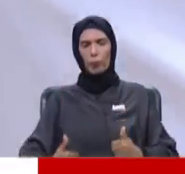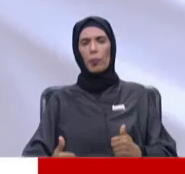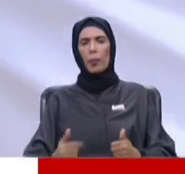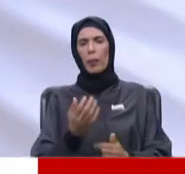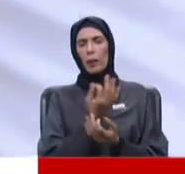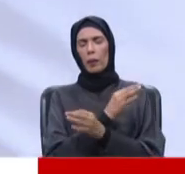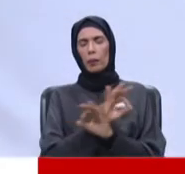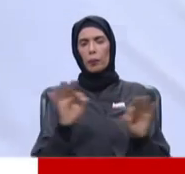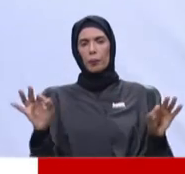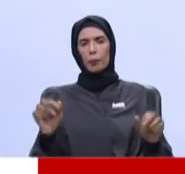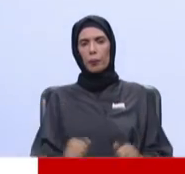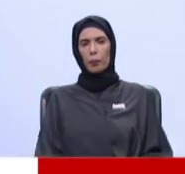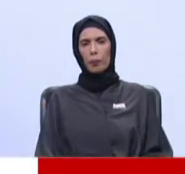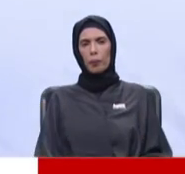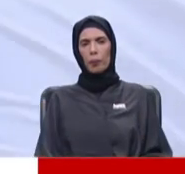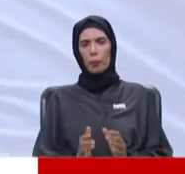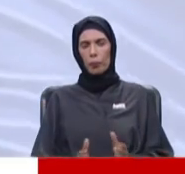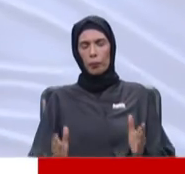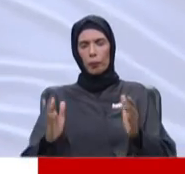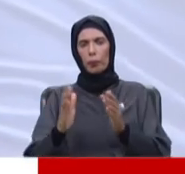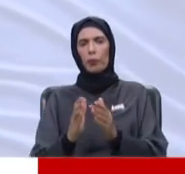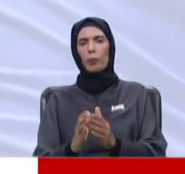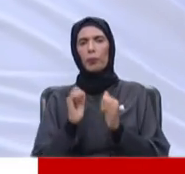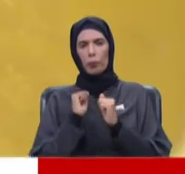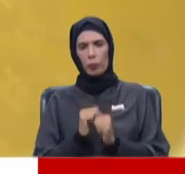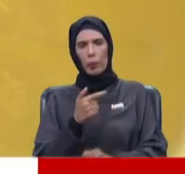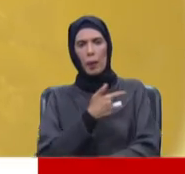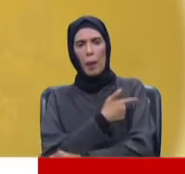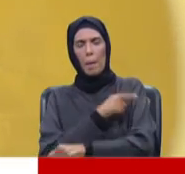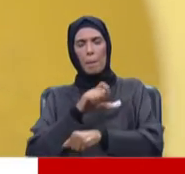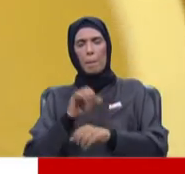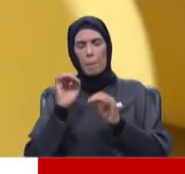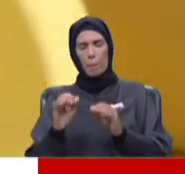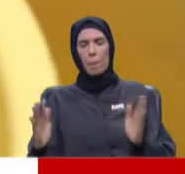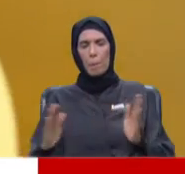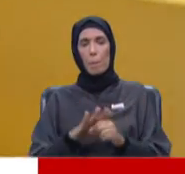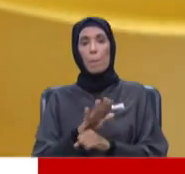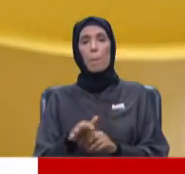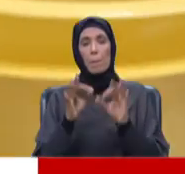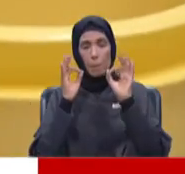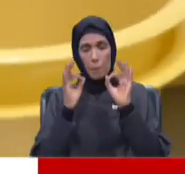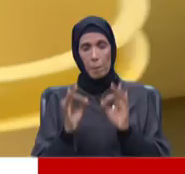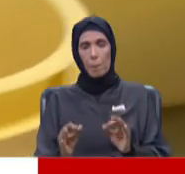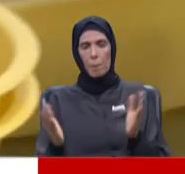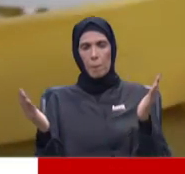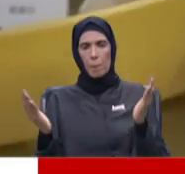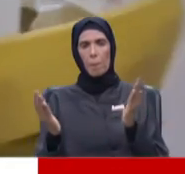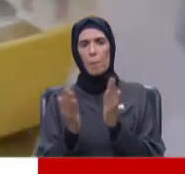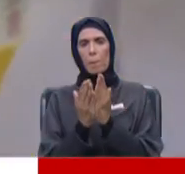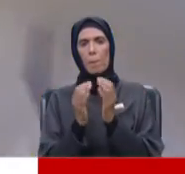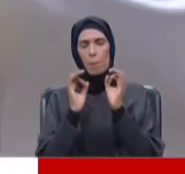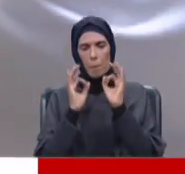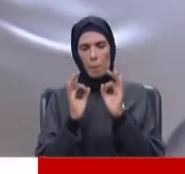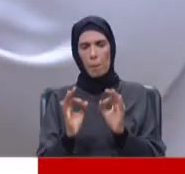الجميع. وكان الفريق الوطني الطبي للتصدي لفيروس كورونا قد أكد أن الدراسات في مملكة